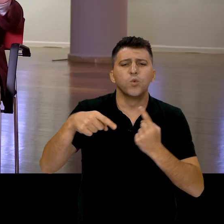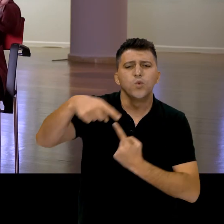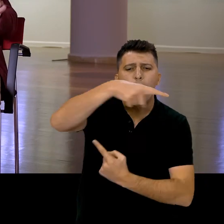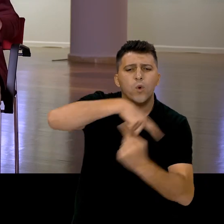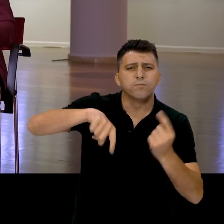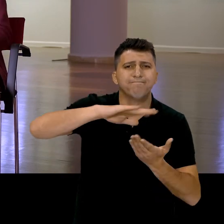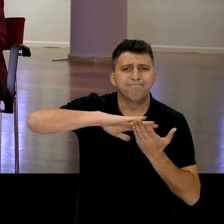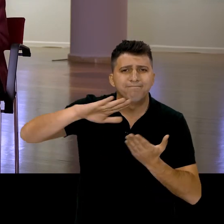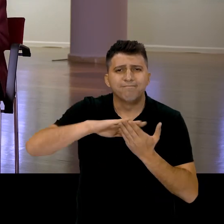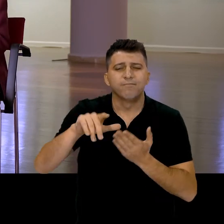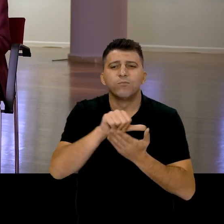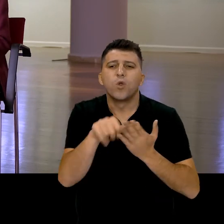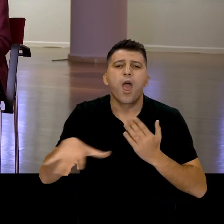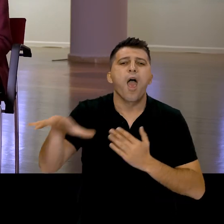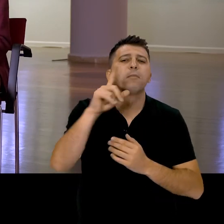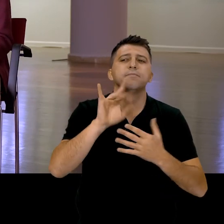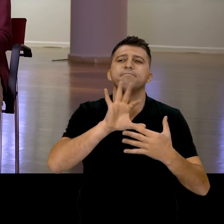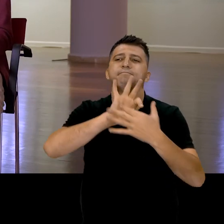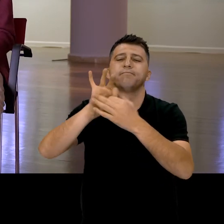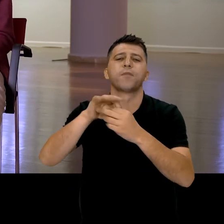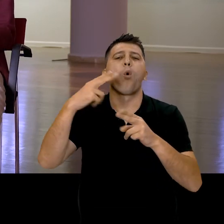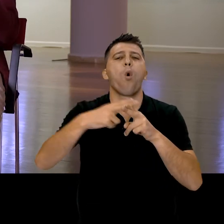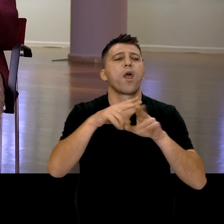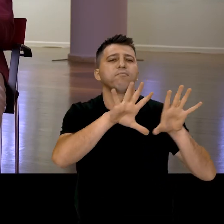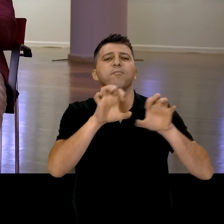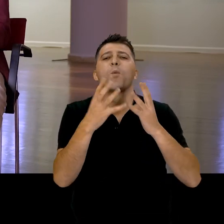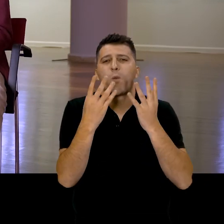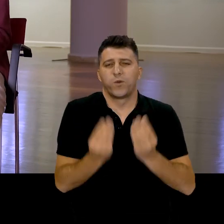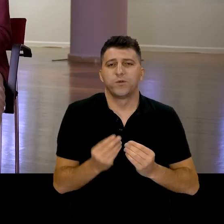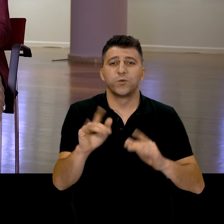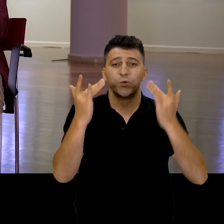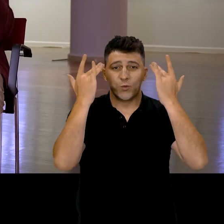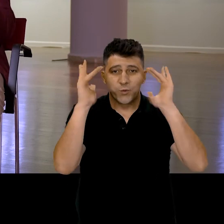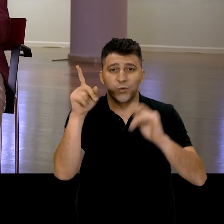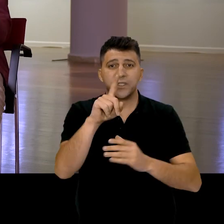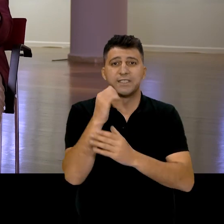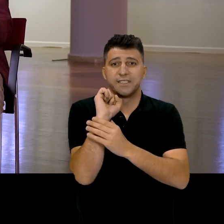tüm alanlara sirayet edebilir. O yüzden kültür sanatta